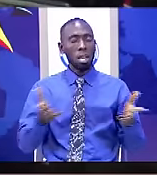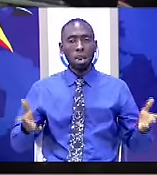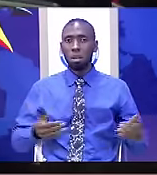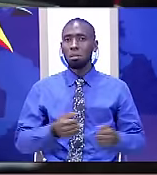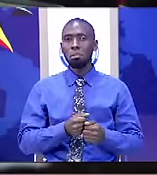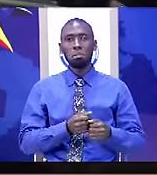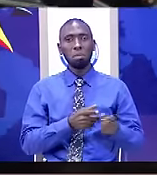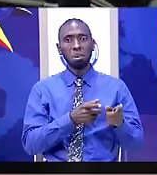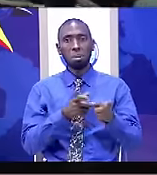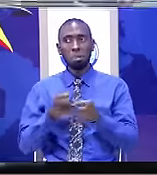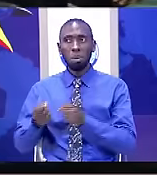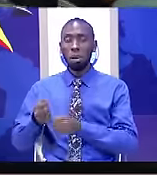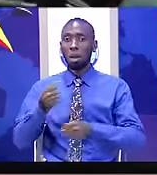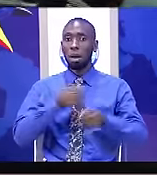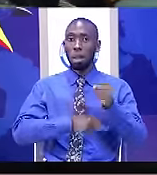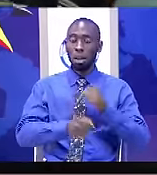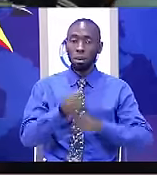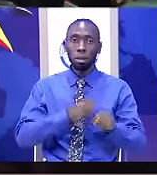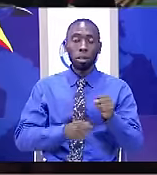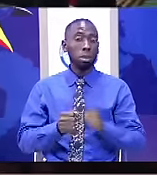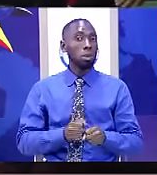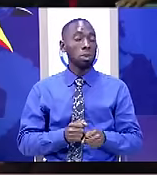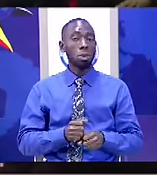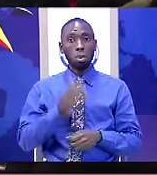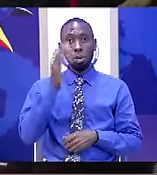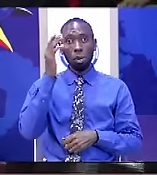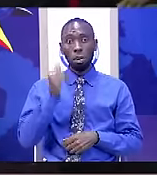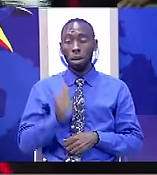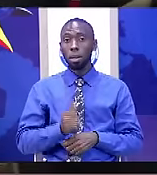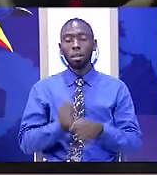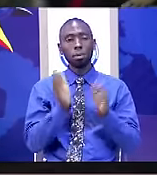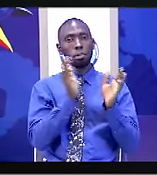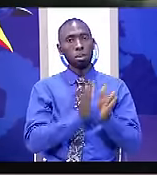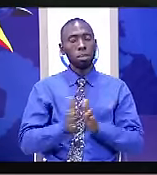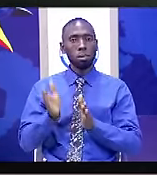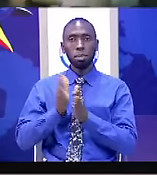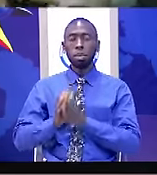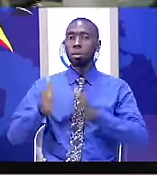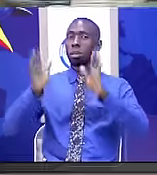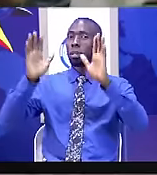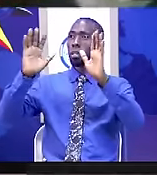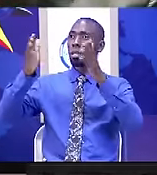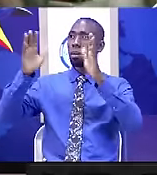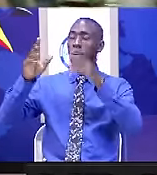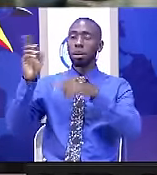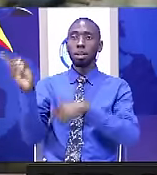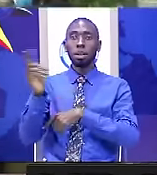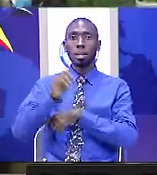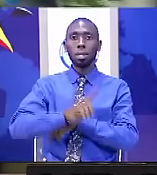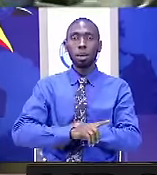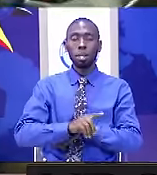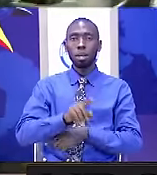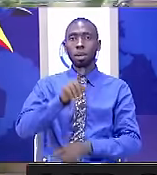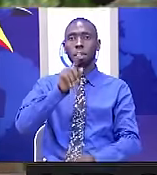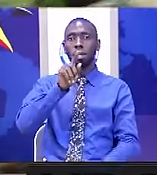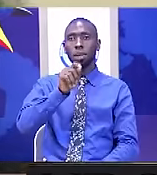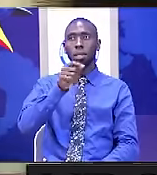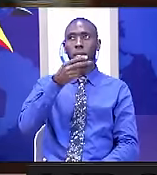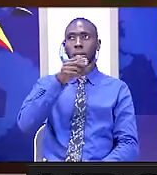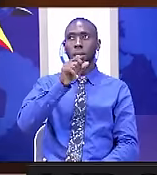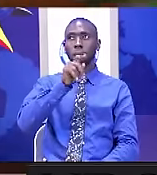obuyinza okulikolebwako. Bino bizze nga bateekateeka okukoza olunaku olwa tarehe 6 okujjukira